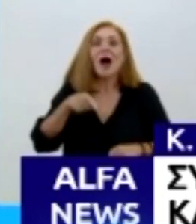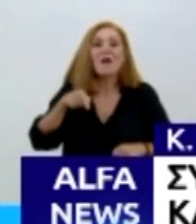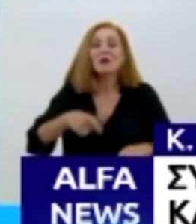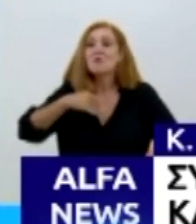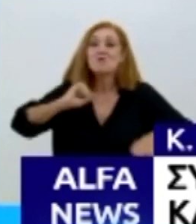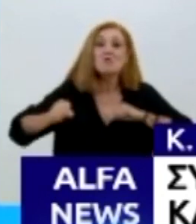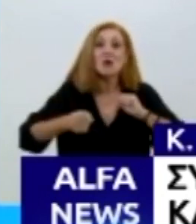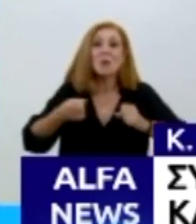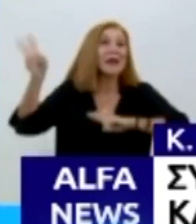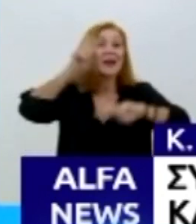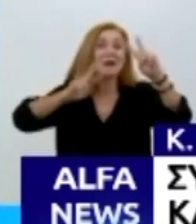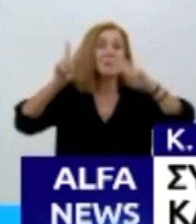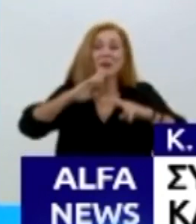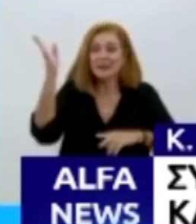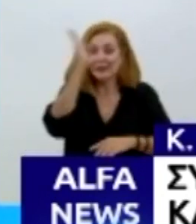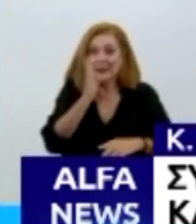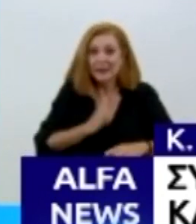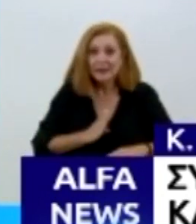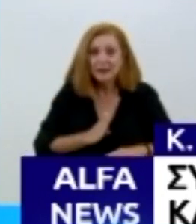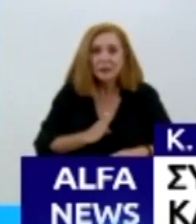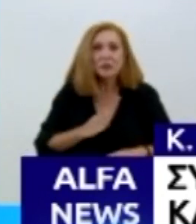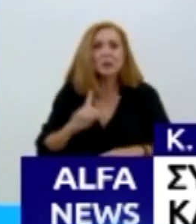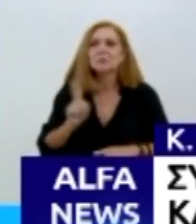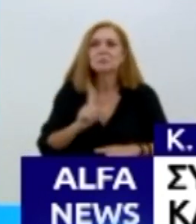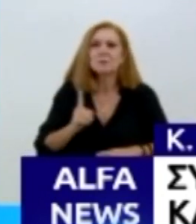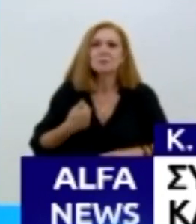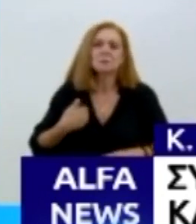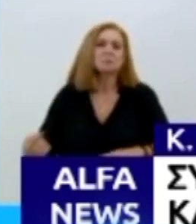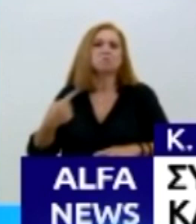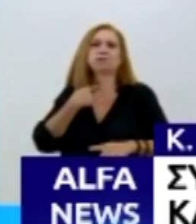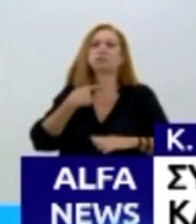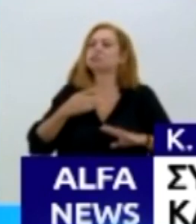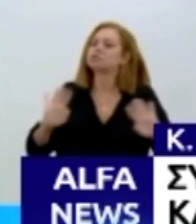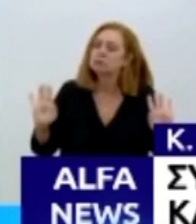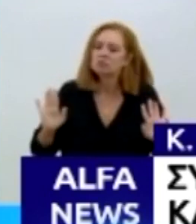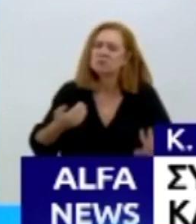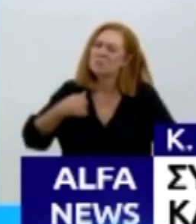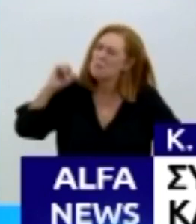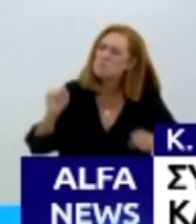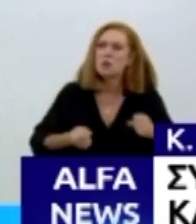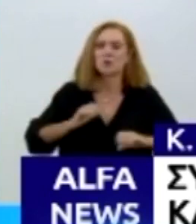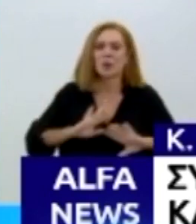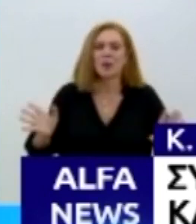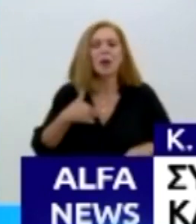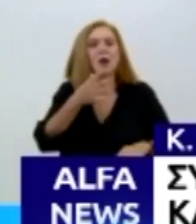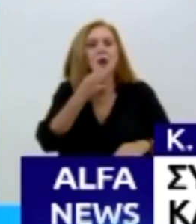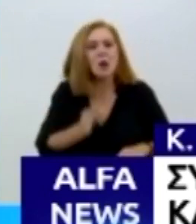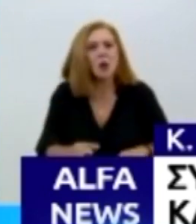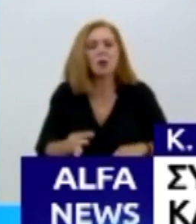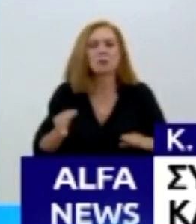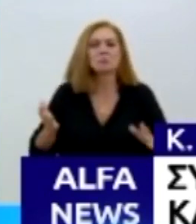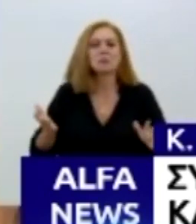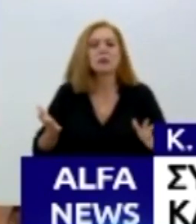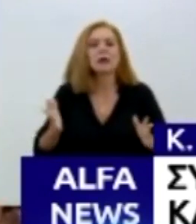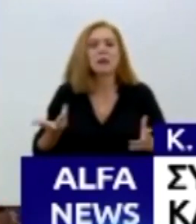την κλιματική κρίση να μην γίνει μια μάχη χαμένη. Γιατί μπορεί η επέλαση